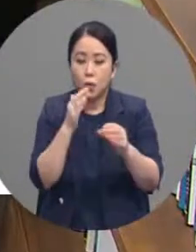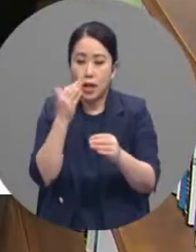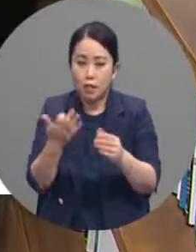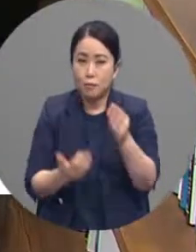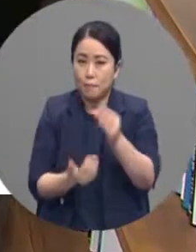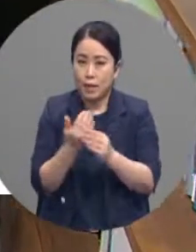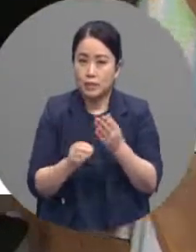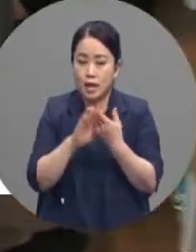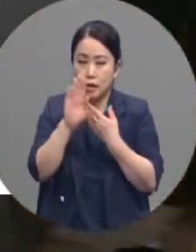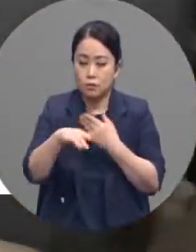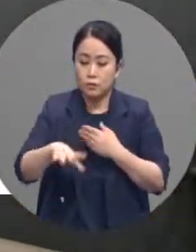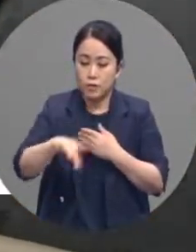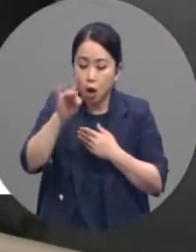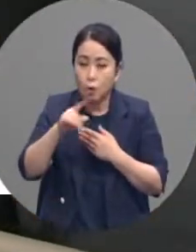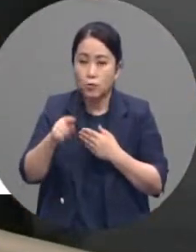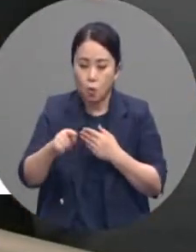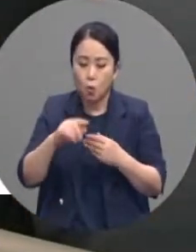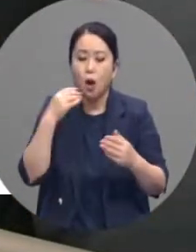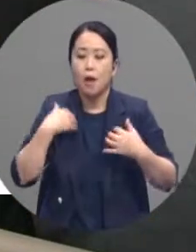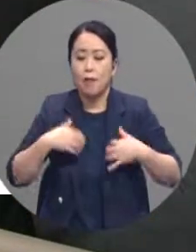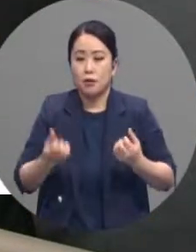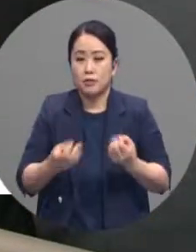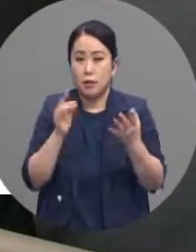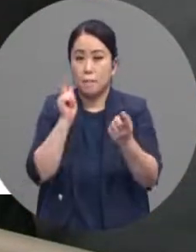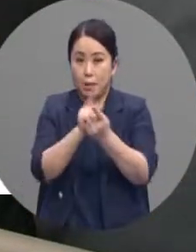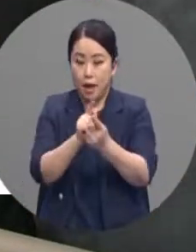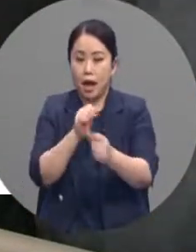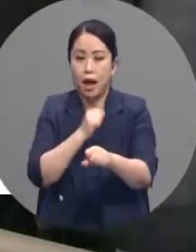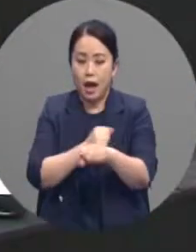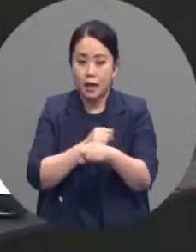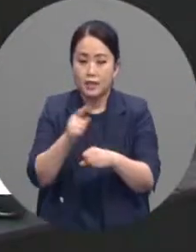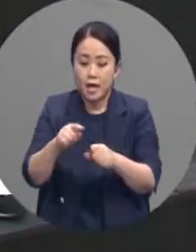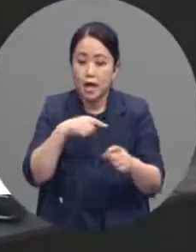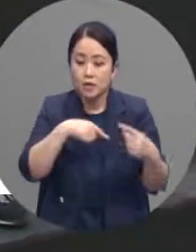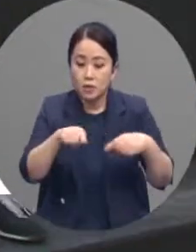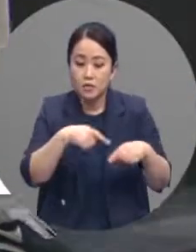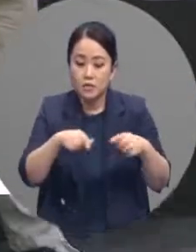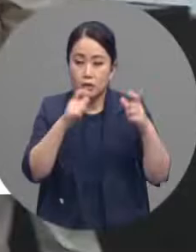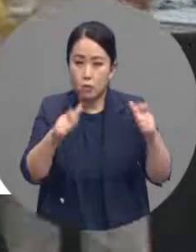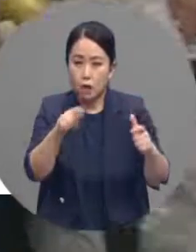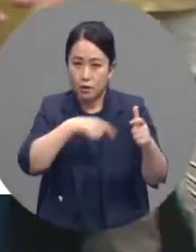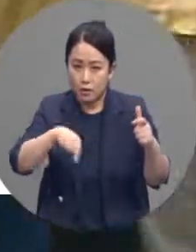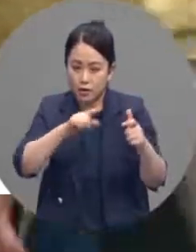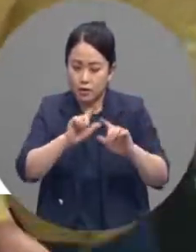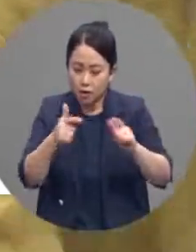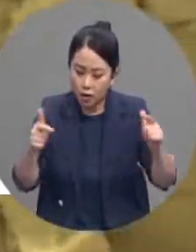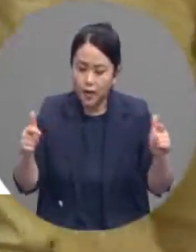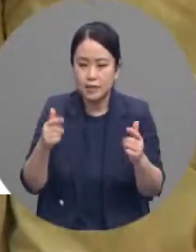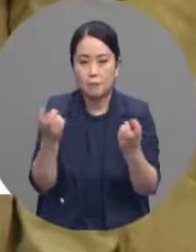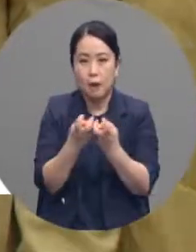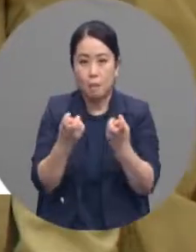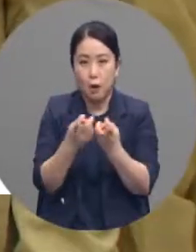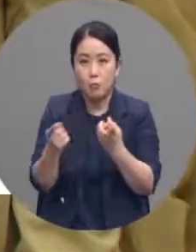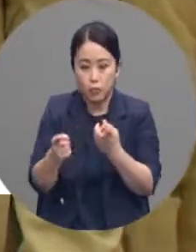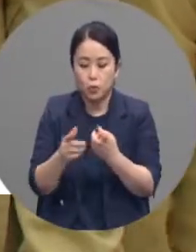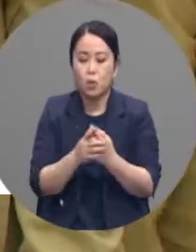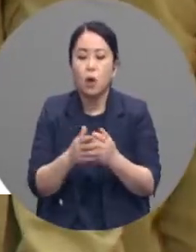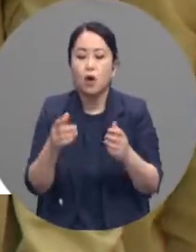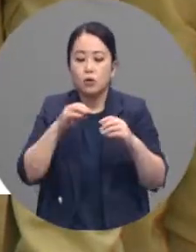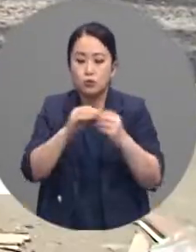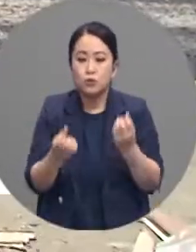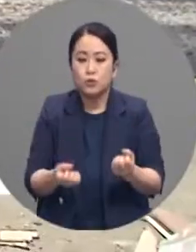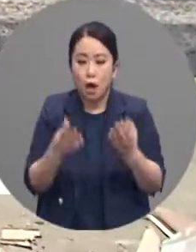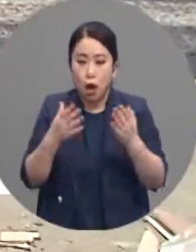나선 정치권은 정당별 다양한 행사로 추석 민심 잡기에 공을 들였습니다. 여야가 정쟁에